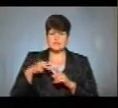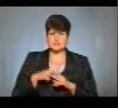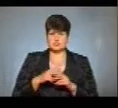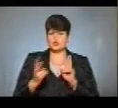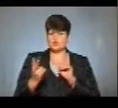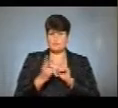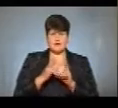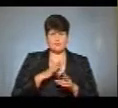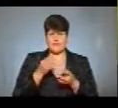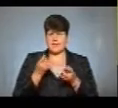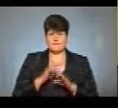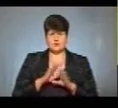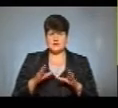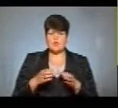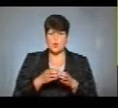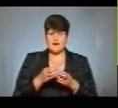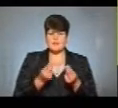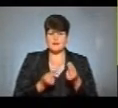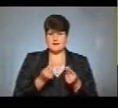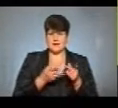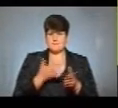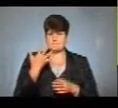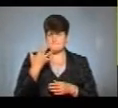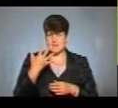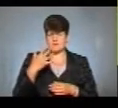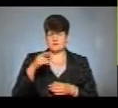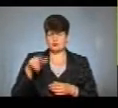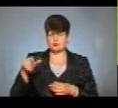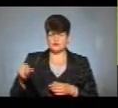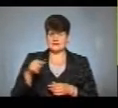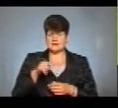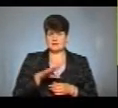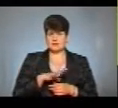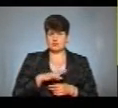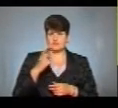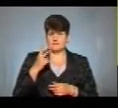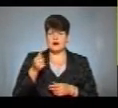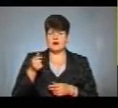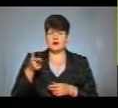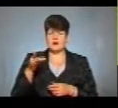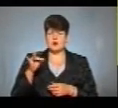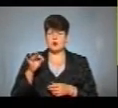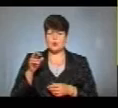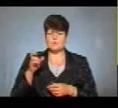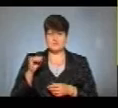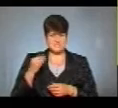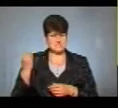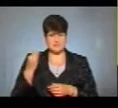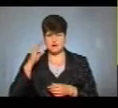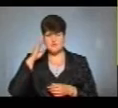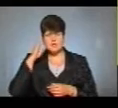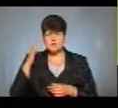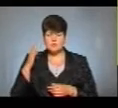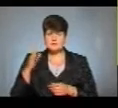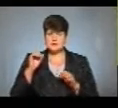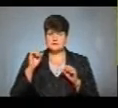непростий, все-таки в команді грає 5 чоловік з «Ниви», було 2 чоловіка з «Агробізнесу», цікаві хлопці.